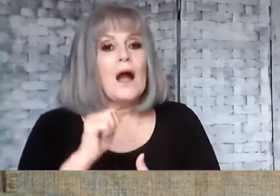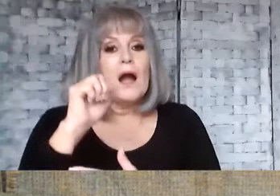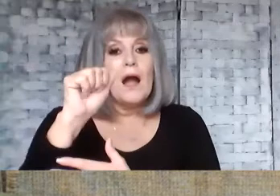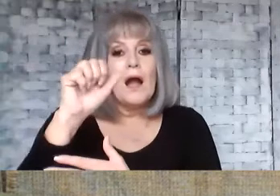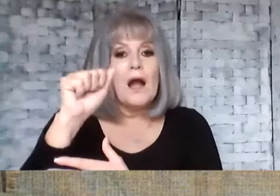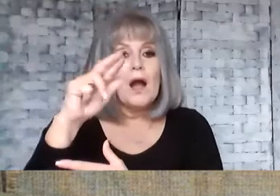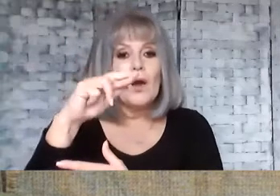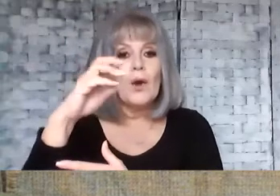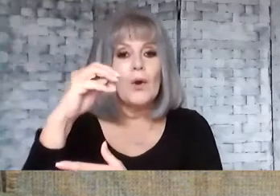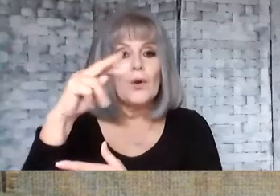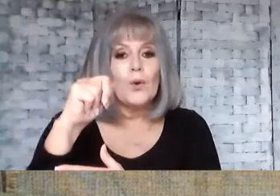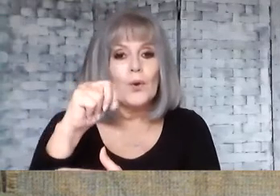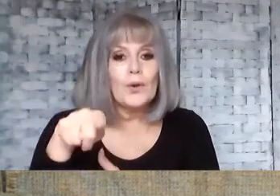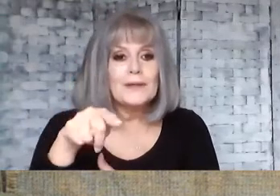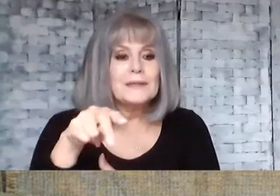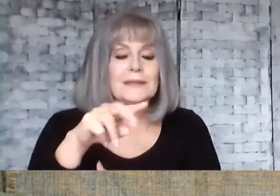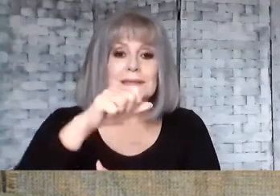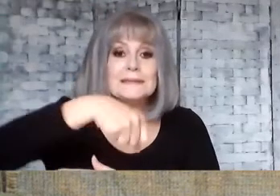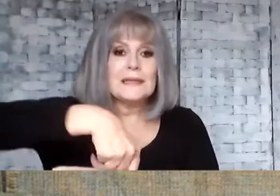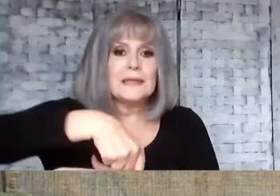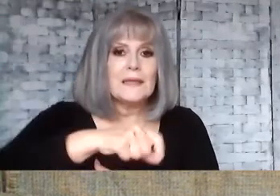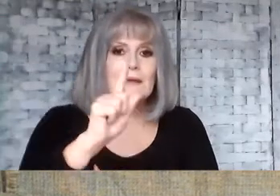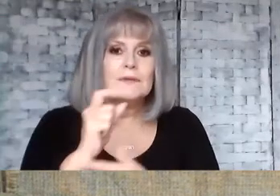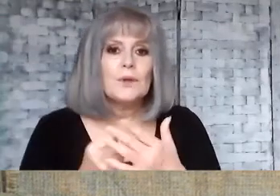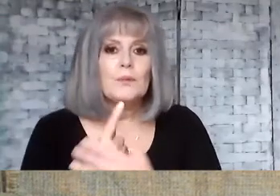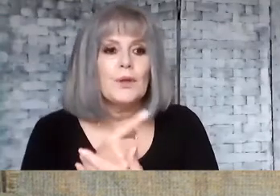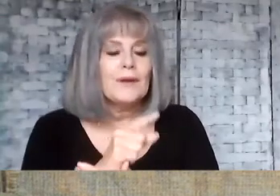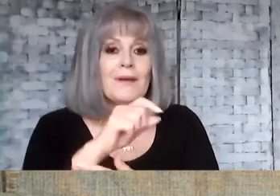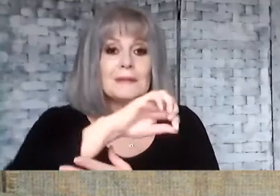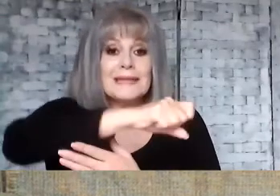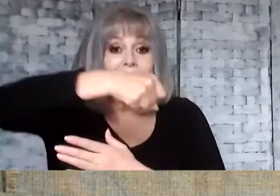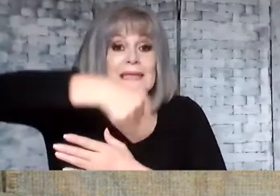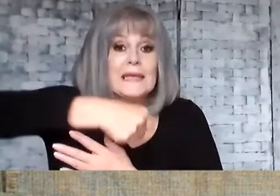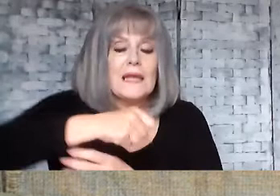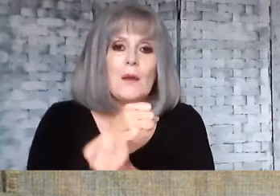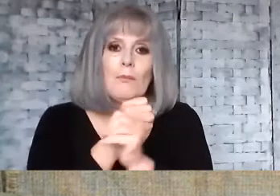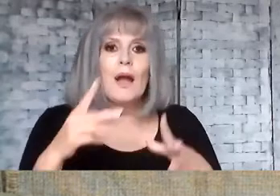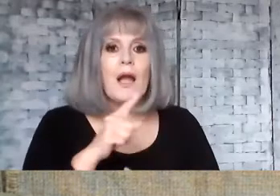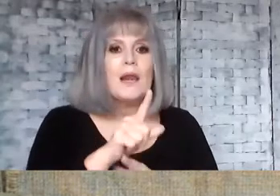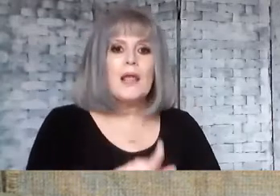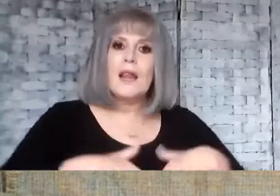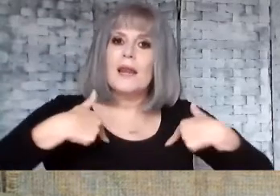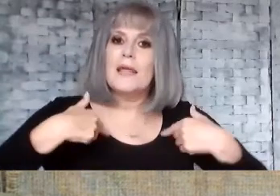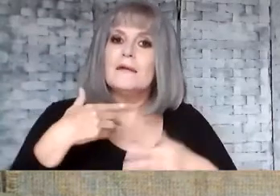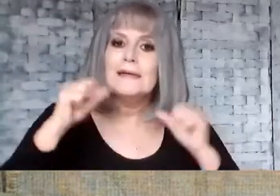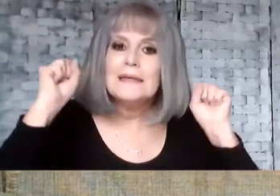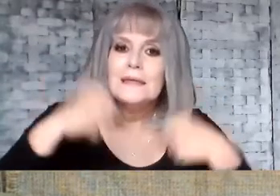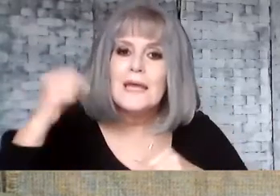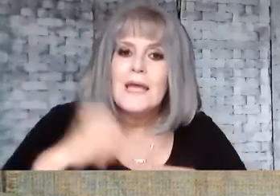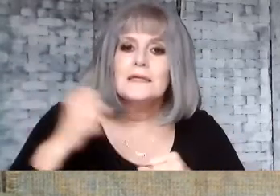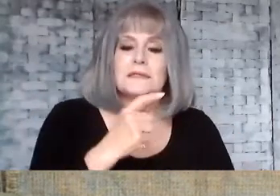kerie daar, in die tent, word die dooie kerie levendig. Dit begin bloeisels